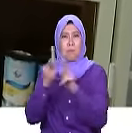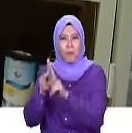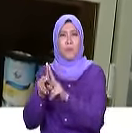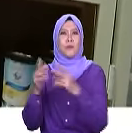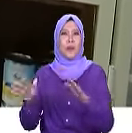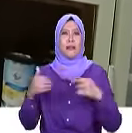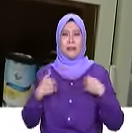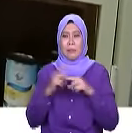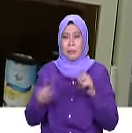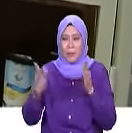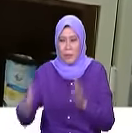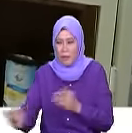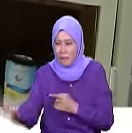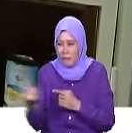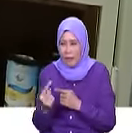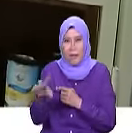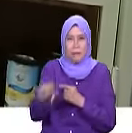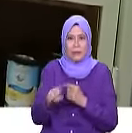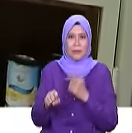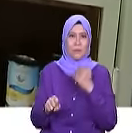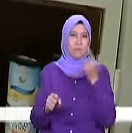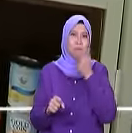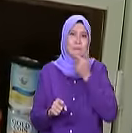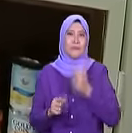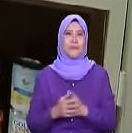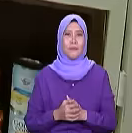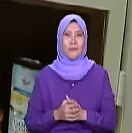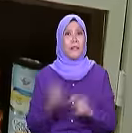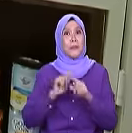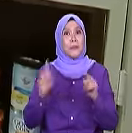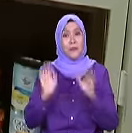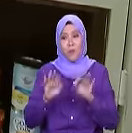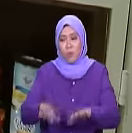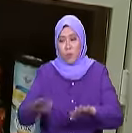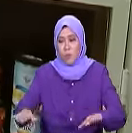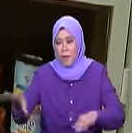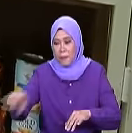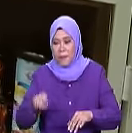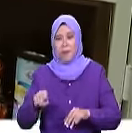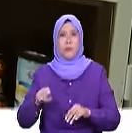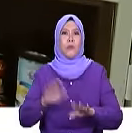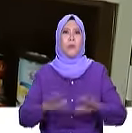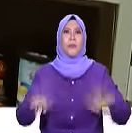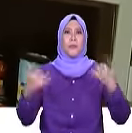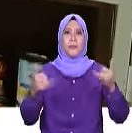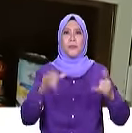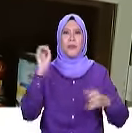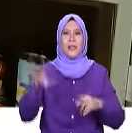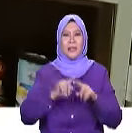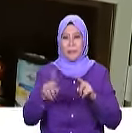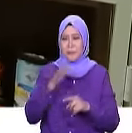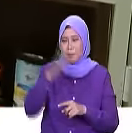orang yang tak datang ambil. Kalau suruh belum dah ambil, dia buat baling-baling. Jadi bila mak bapak dah datang, mak bapak segan